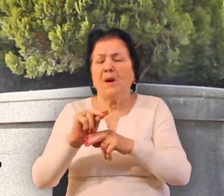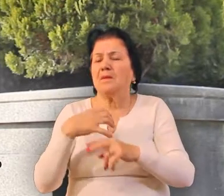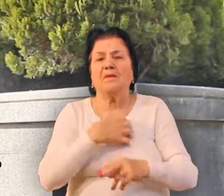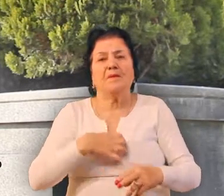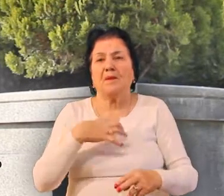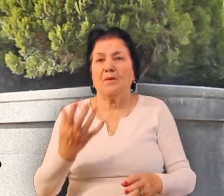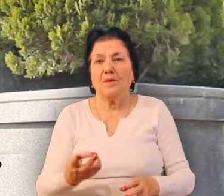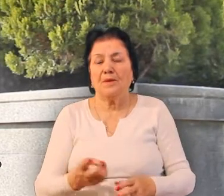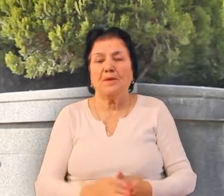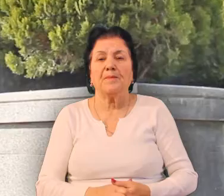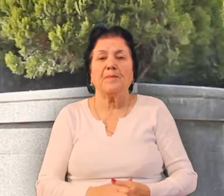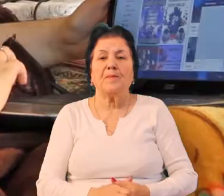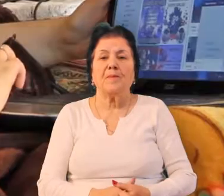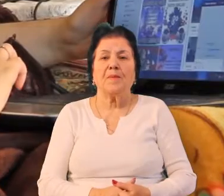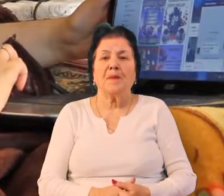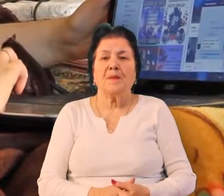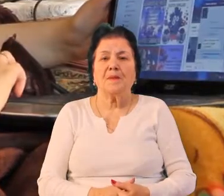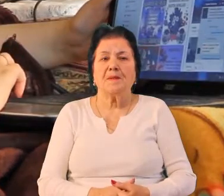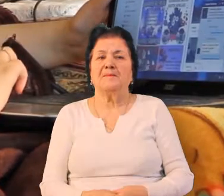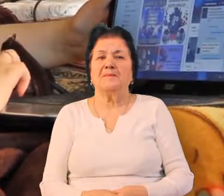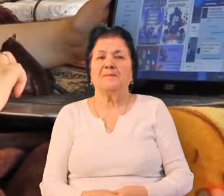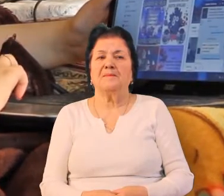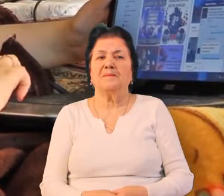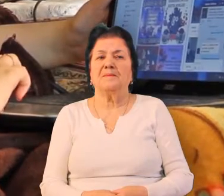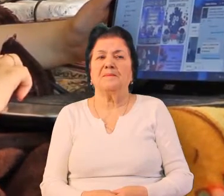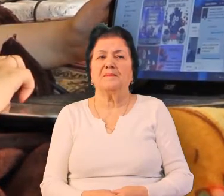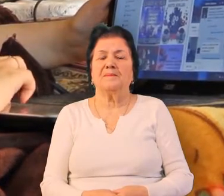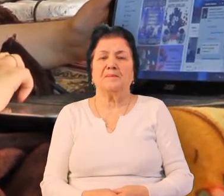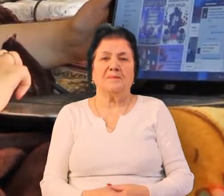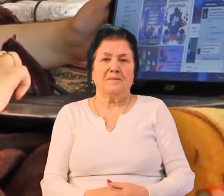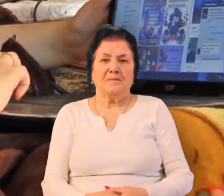və onların bu peşələr öyrədilməsini zərur edir.